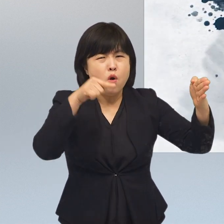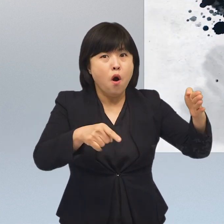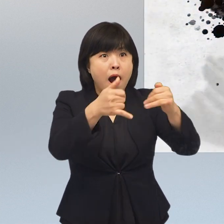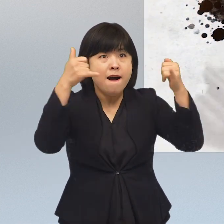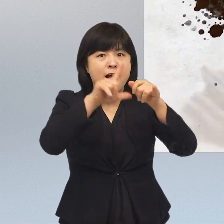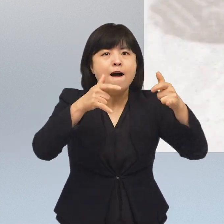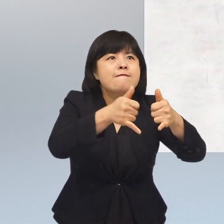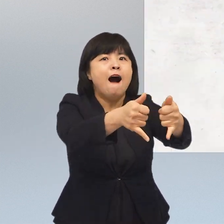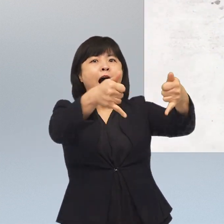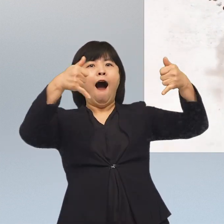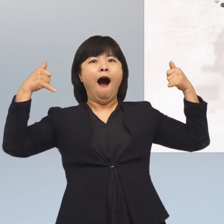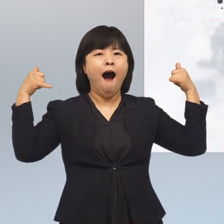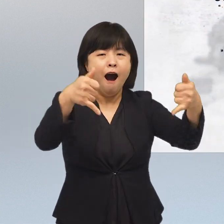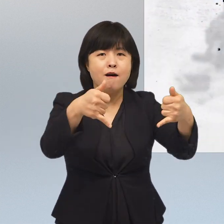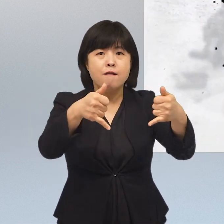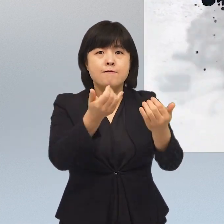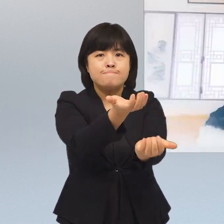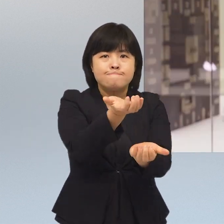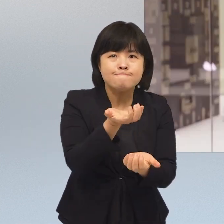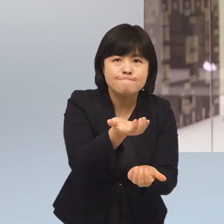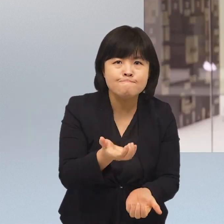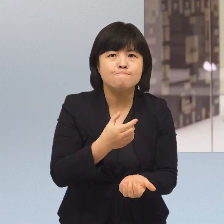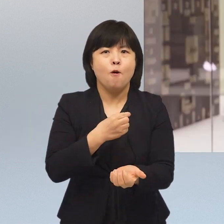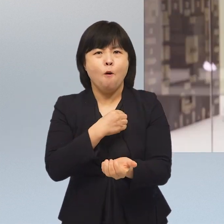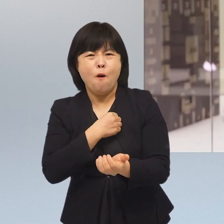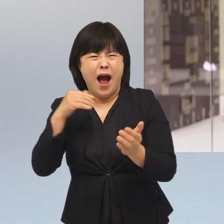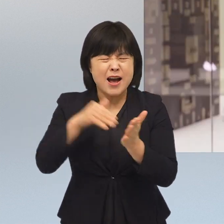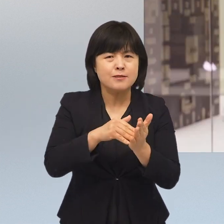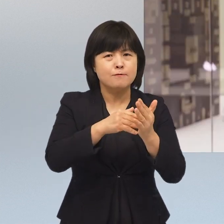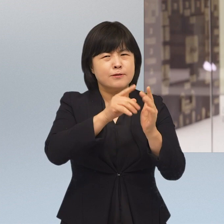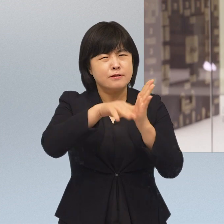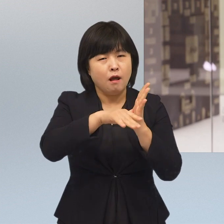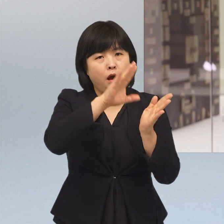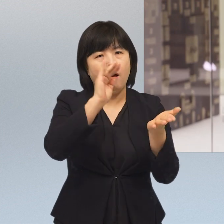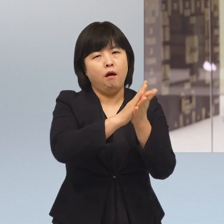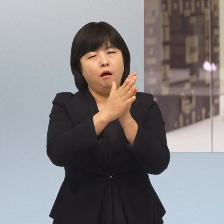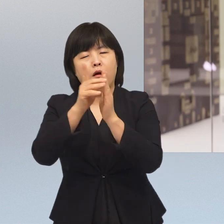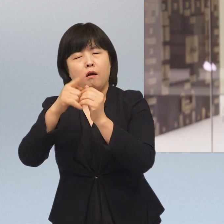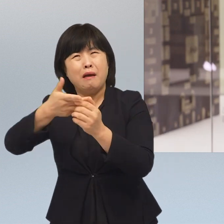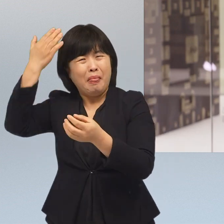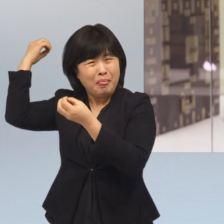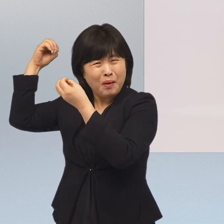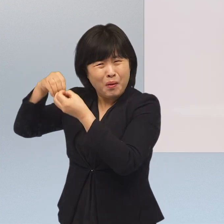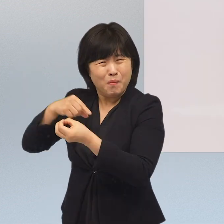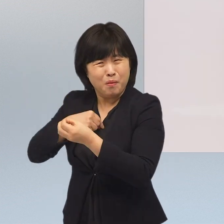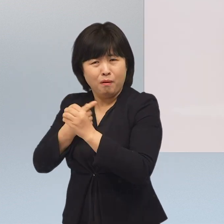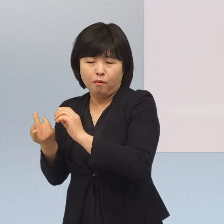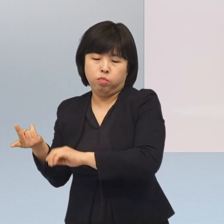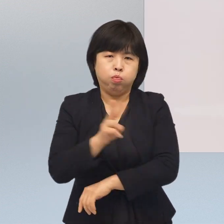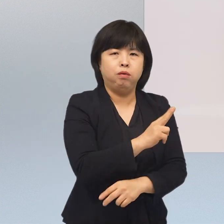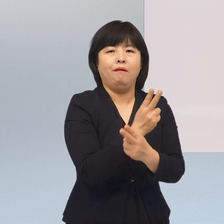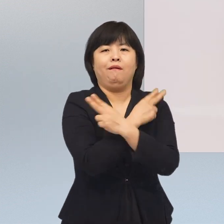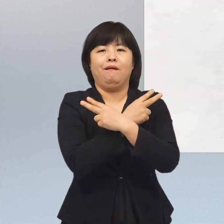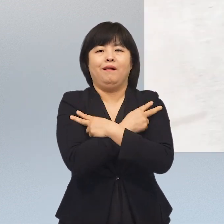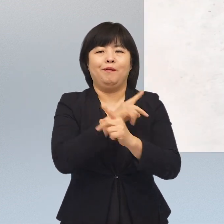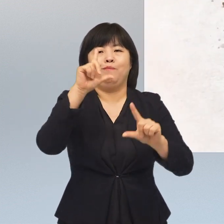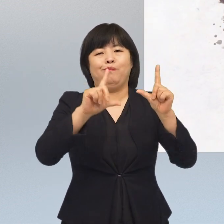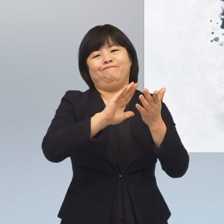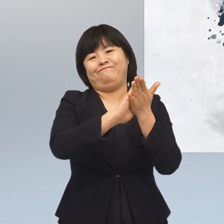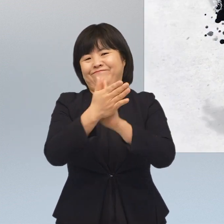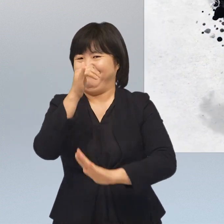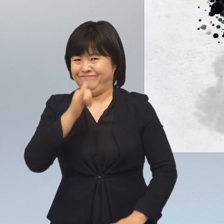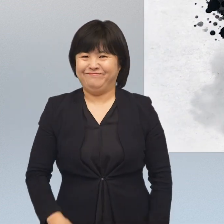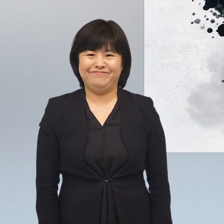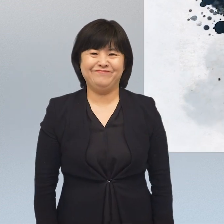안에 들어가는 가구들도 커지게 돼요. 그래서 수납하는 복식들도 커지고 또 이 복식이 시대에 따라 변화하게 되면서